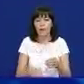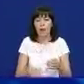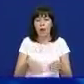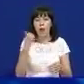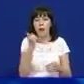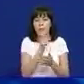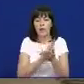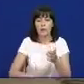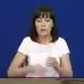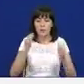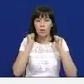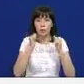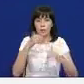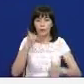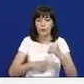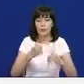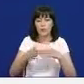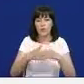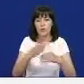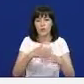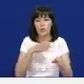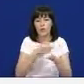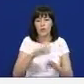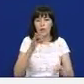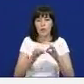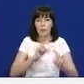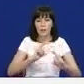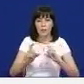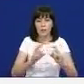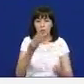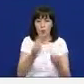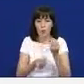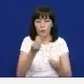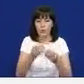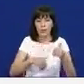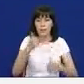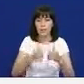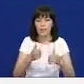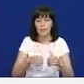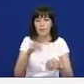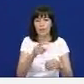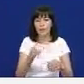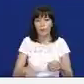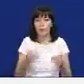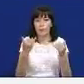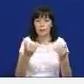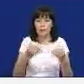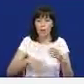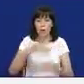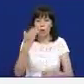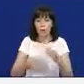Аптаға жалғасқан спорттық сайыста жазасын өтеушілер шахмат, шашка сынды ой спортынан сынға түсті. Саңлақтар сарапталып, үстел